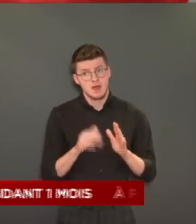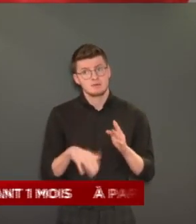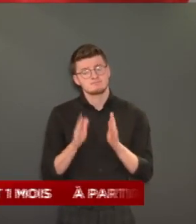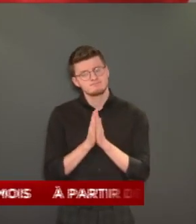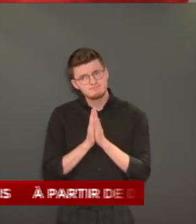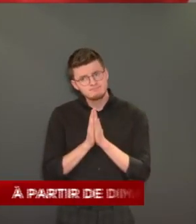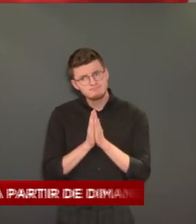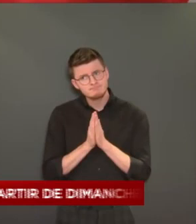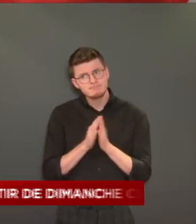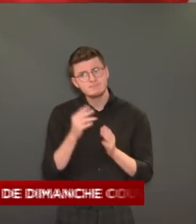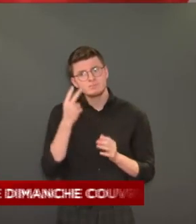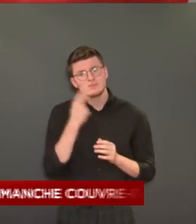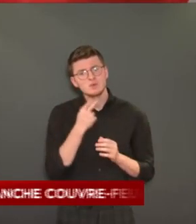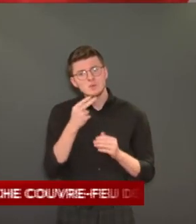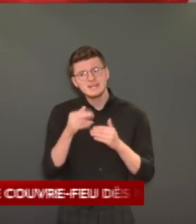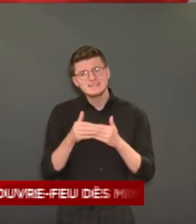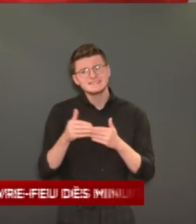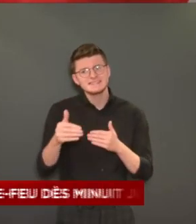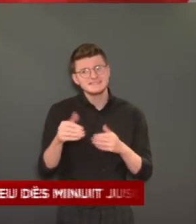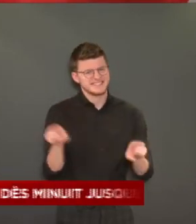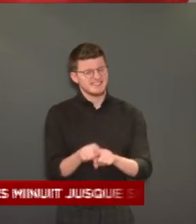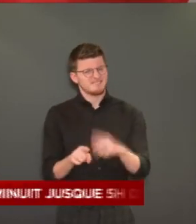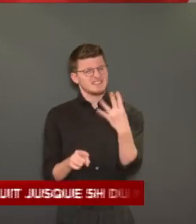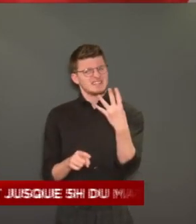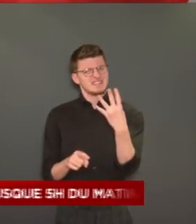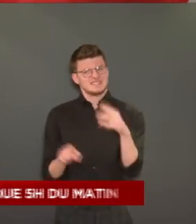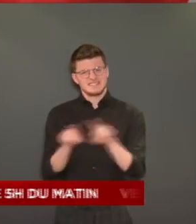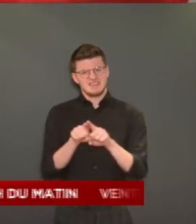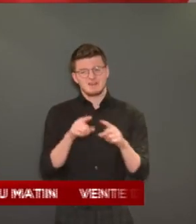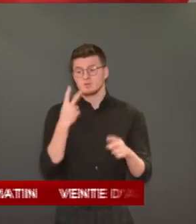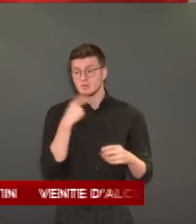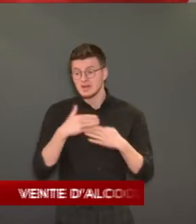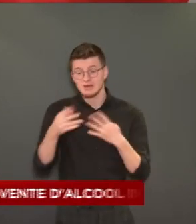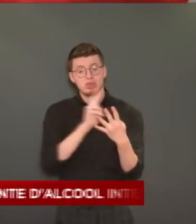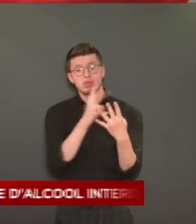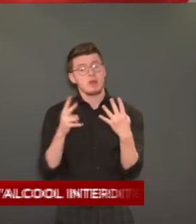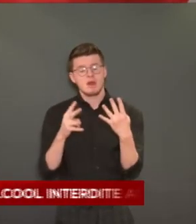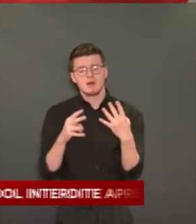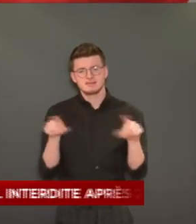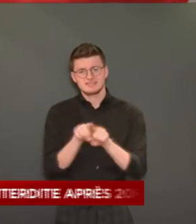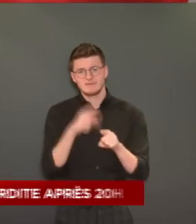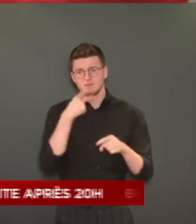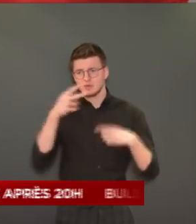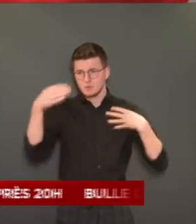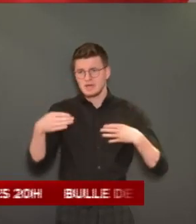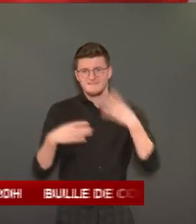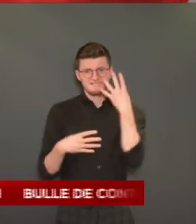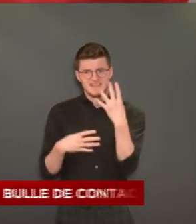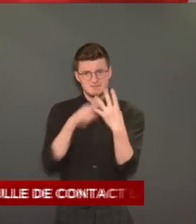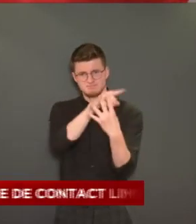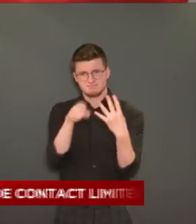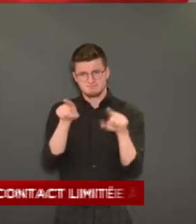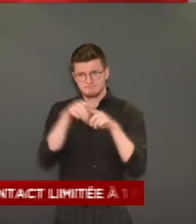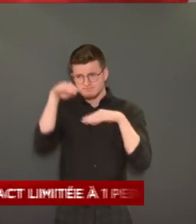Mais on vous demandera quand même d'inviter les mêmes 4 personnes pendant une période de 15 jours. Ne changez